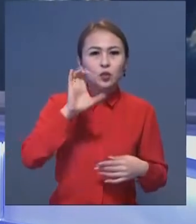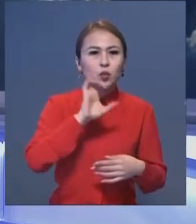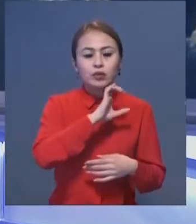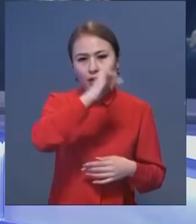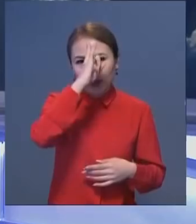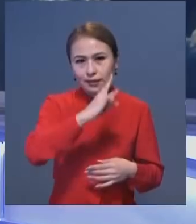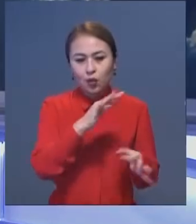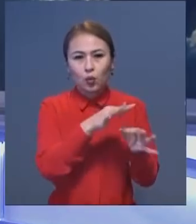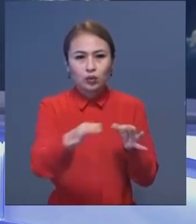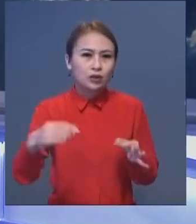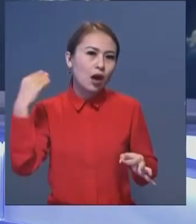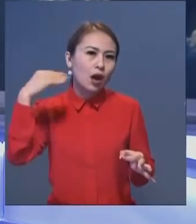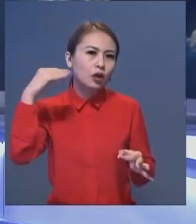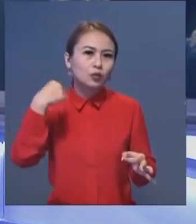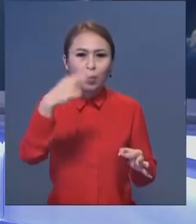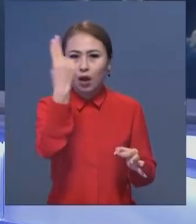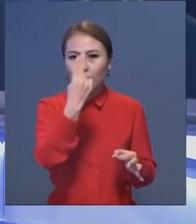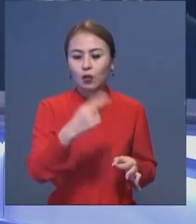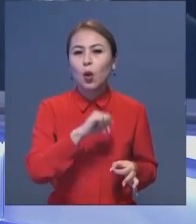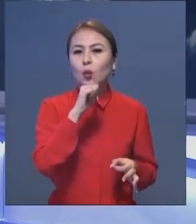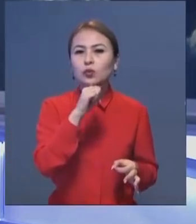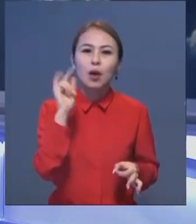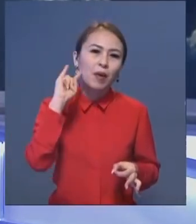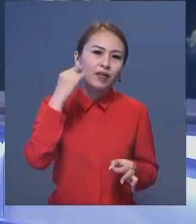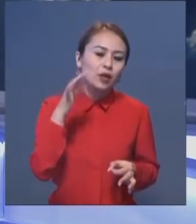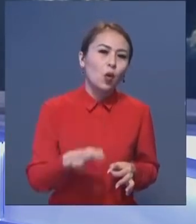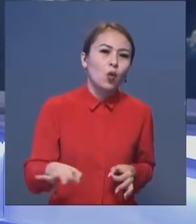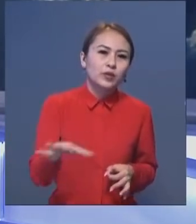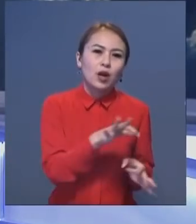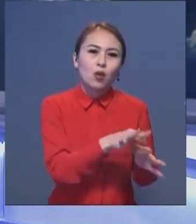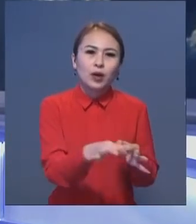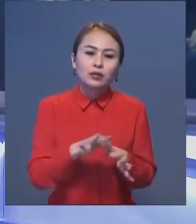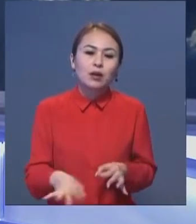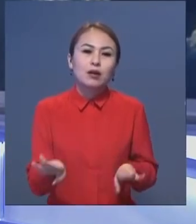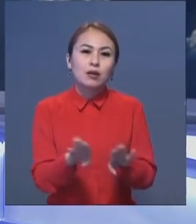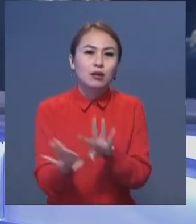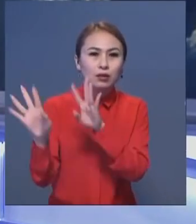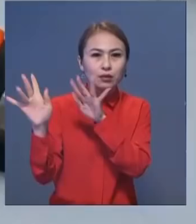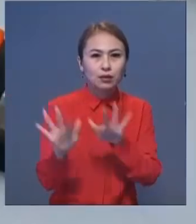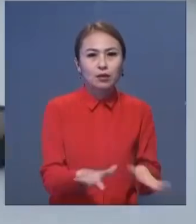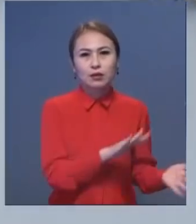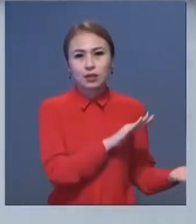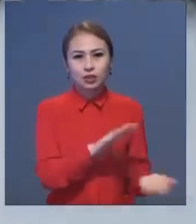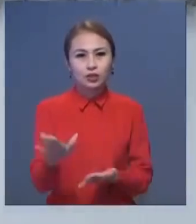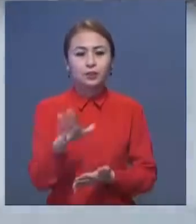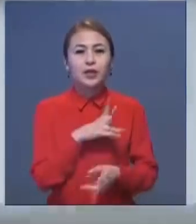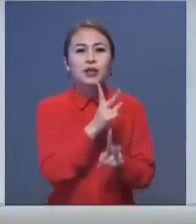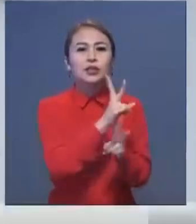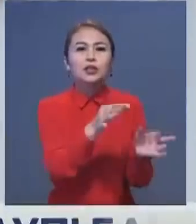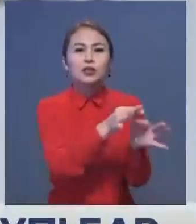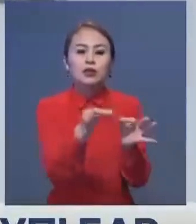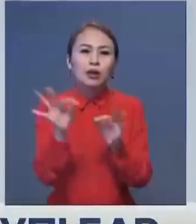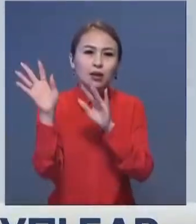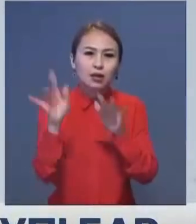және солтүстік Қазақстан өңірлері, Ақтөбе, Ақмола, Қостанай мен Павлодар облыстарының аумағында әлі қалың қар жатыр.